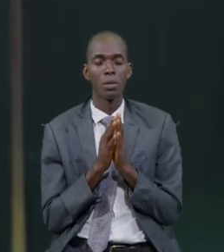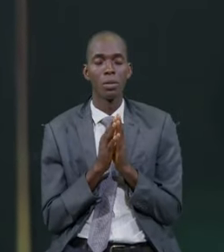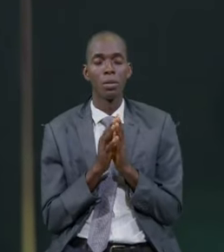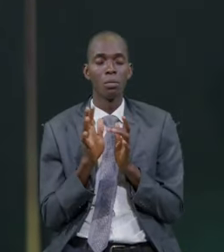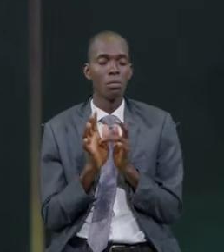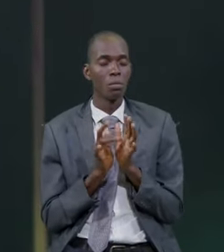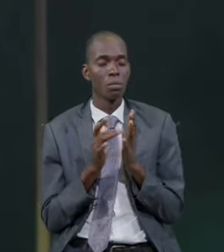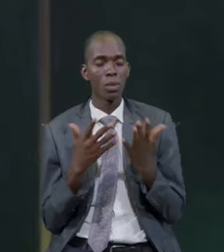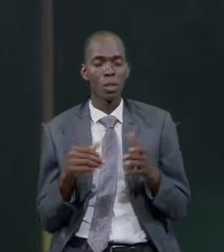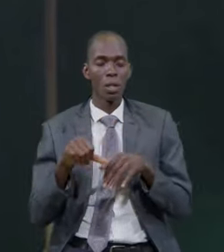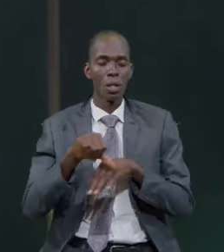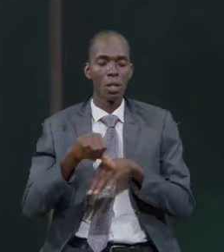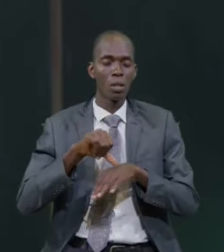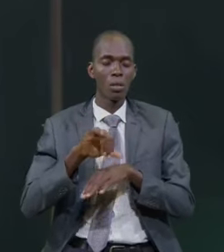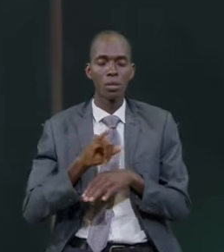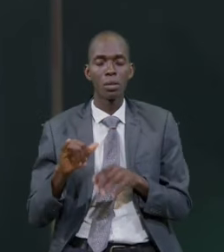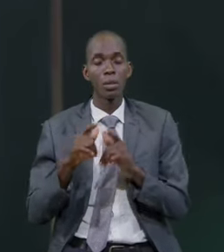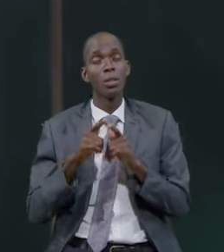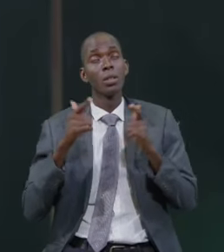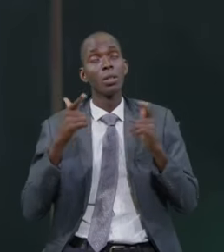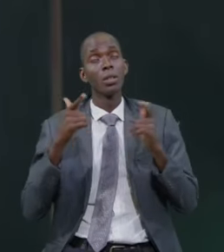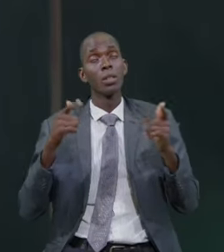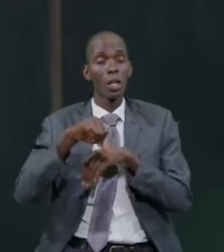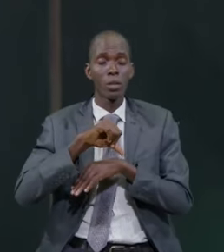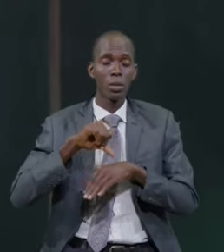L'onction scripturaire, la grande onction,